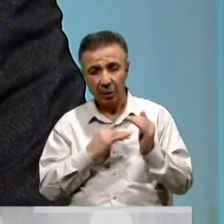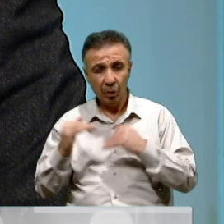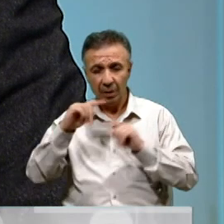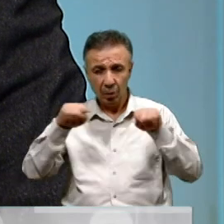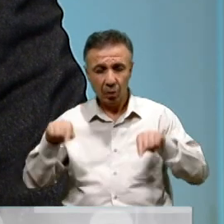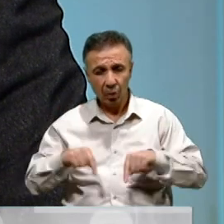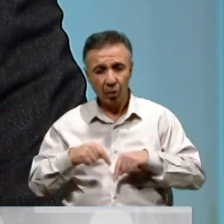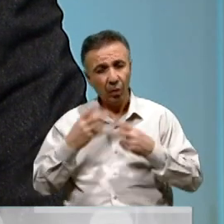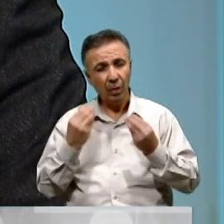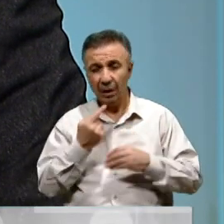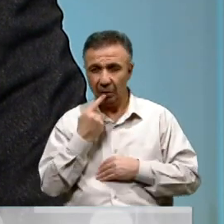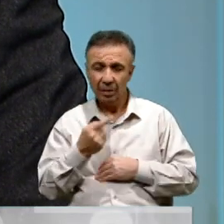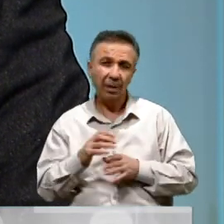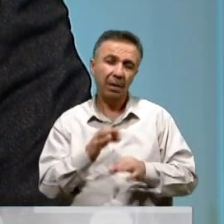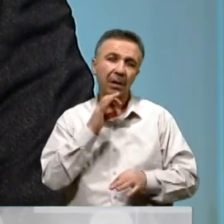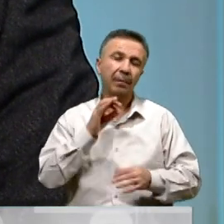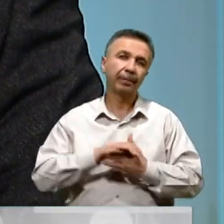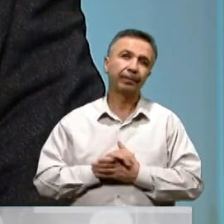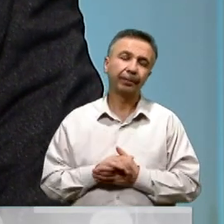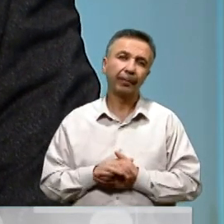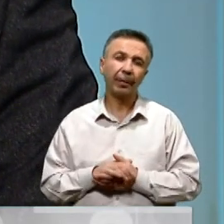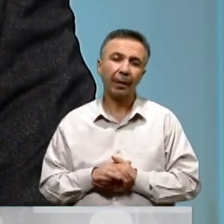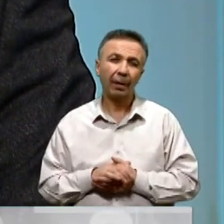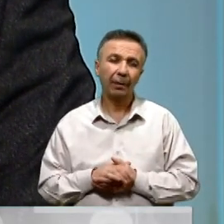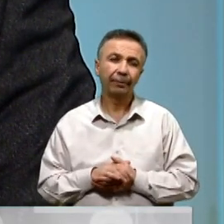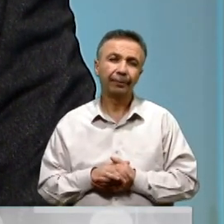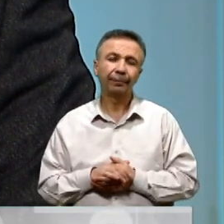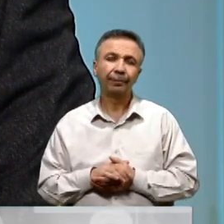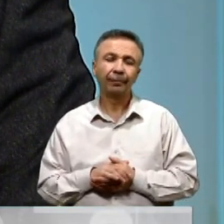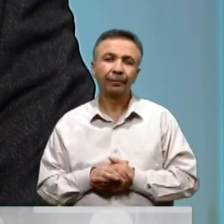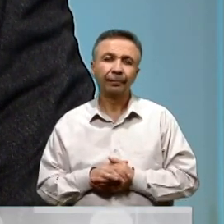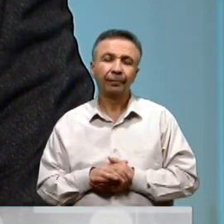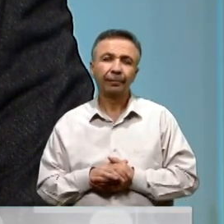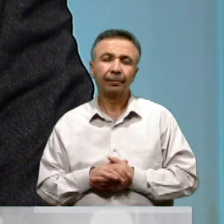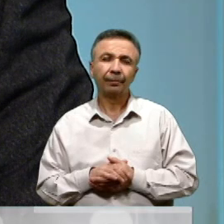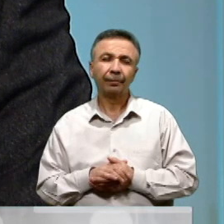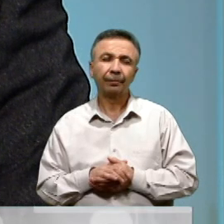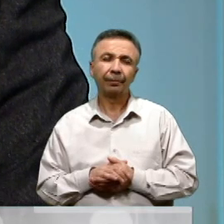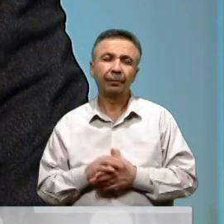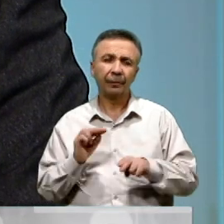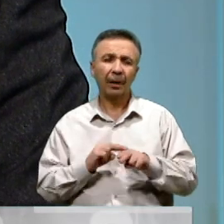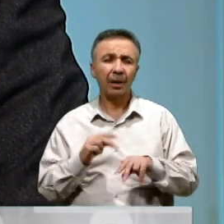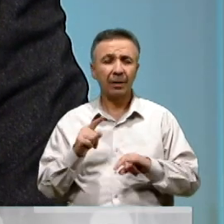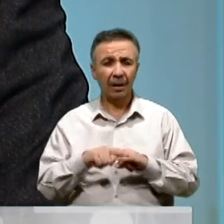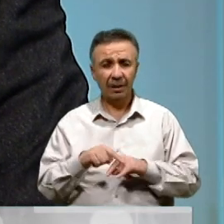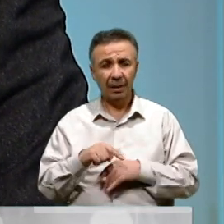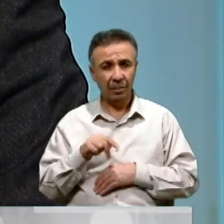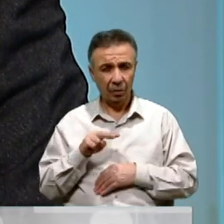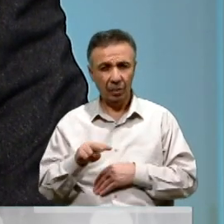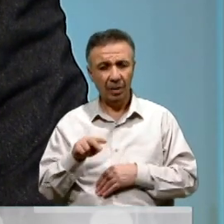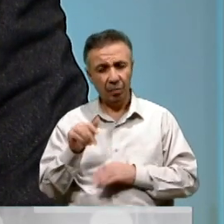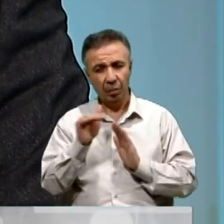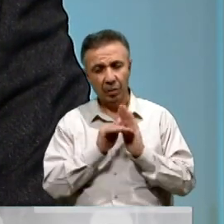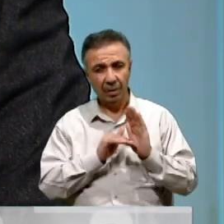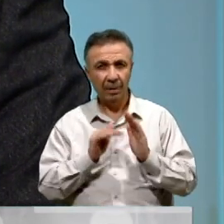diyoruz ki kişi ya Karz-ı Hasen yoluyla bu